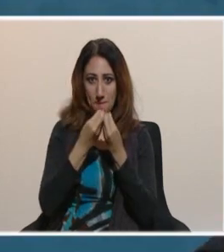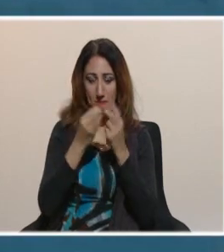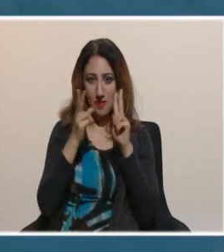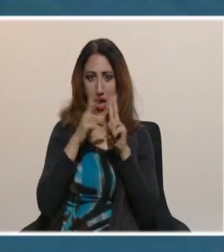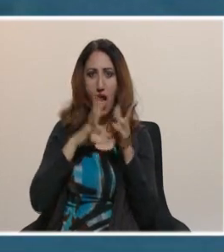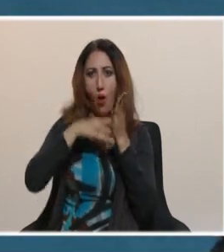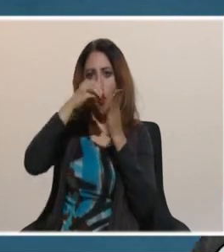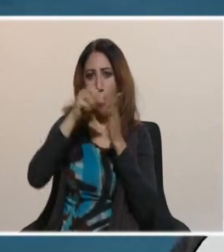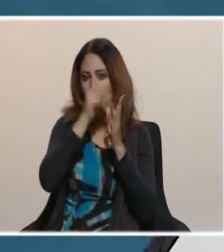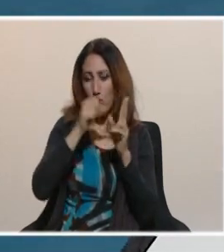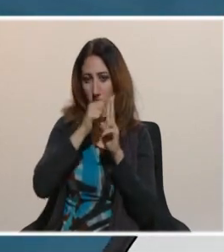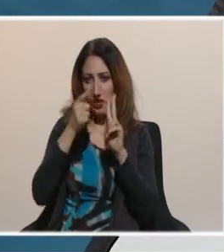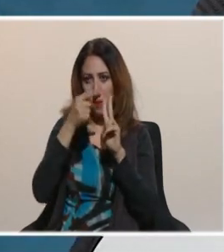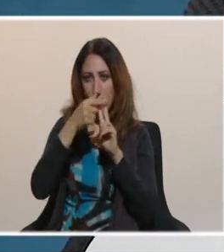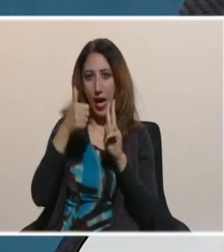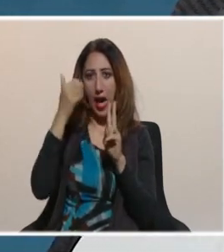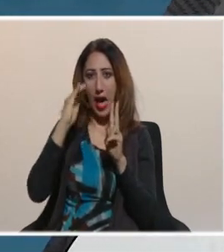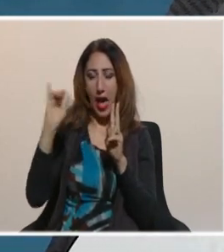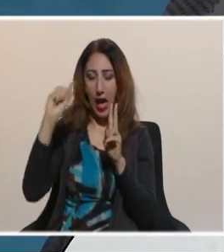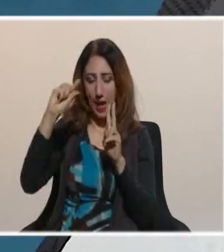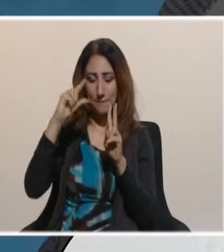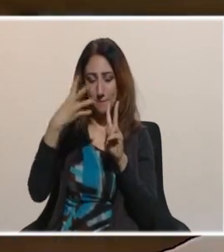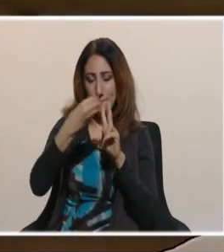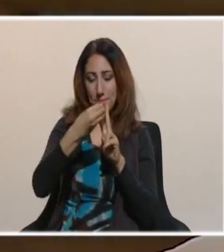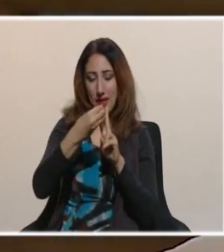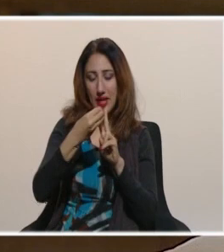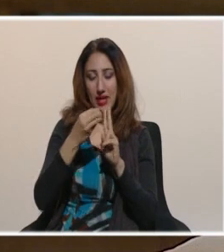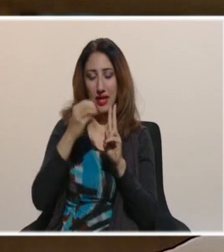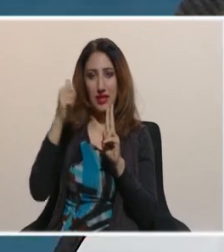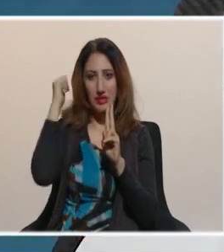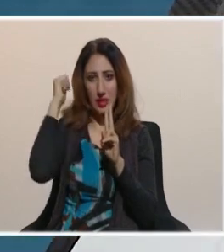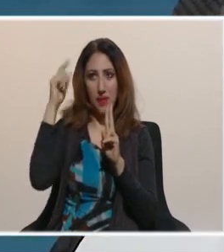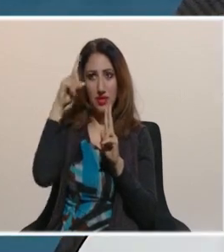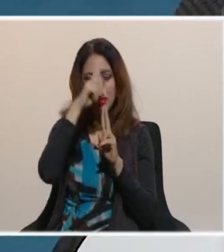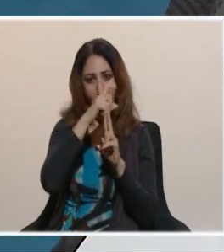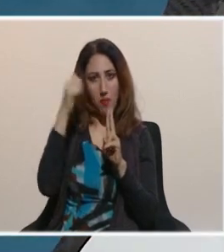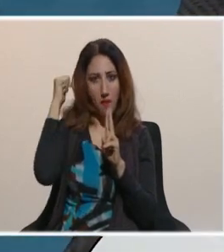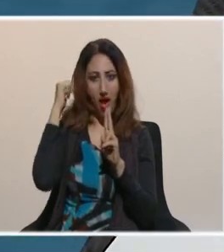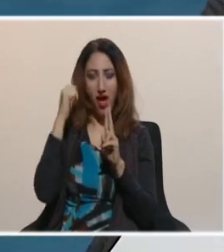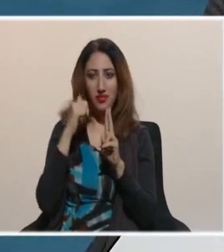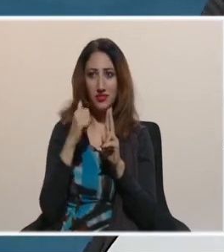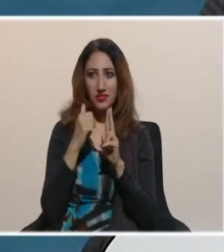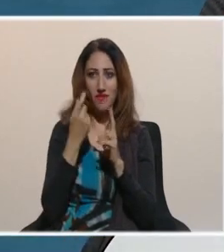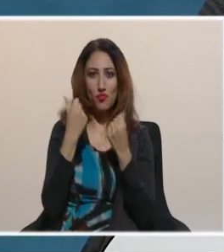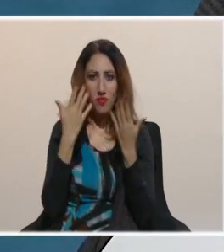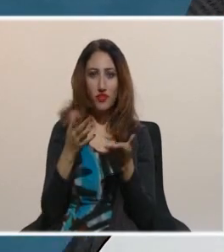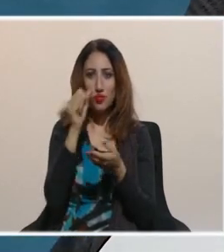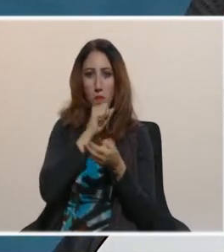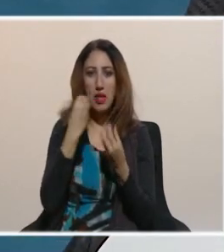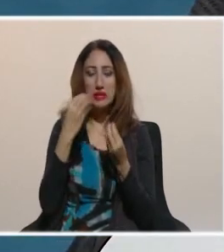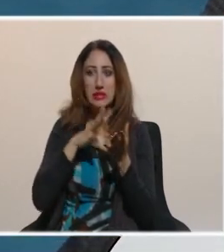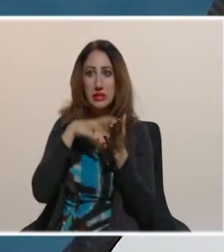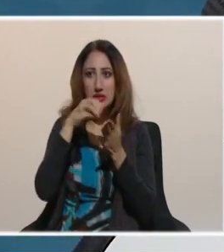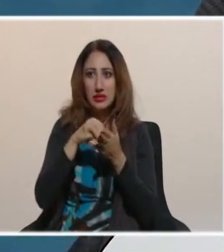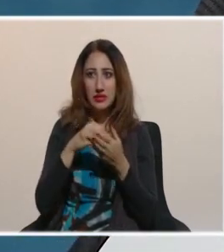طبعا. طبعا ابو محمد ده لا لا حبيبي. شفته ايام صعبه؟ طبعا شفنا ايام، شفنا ايام